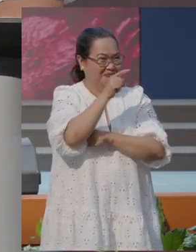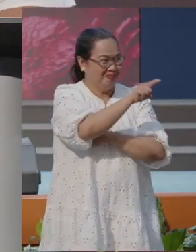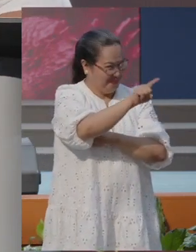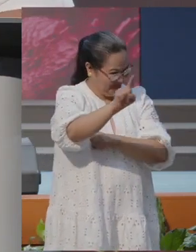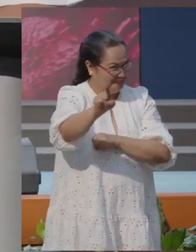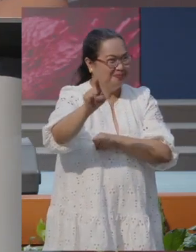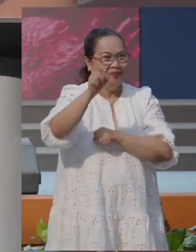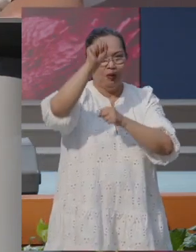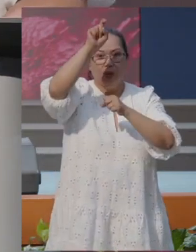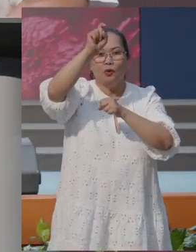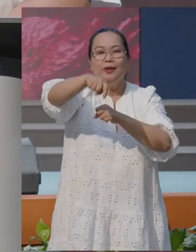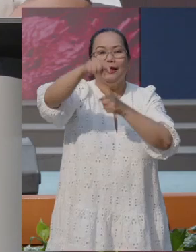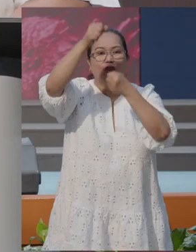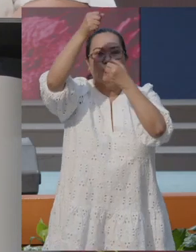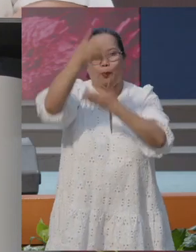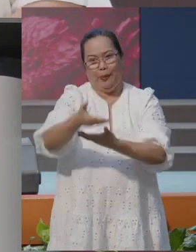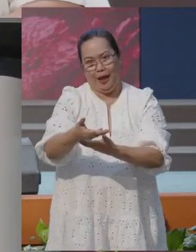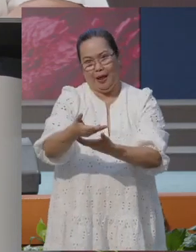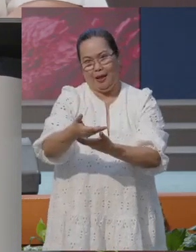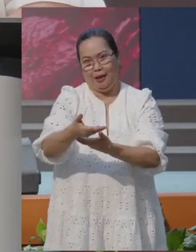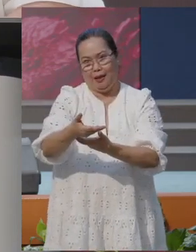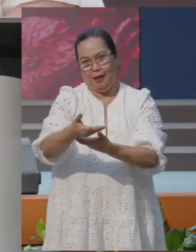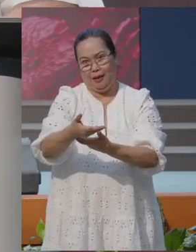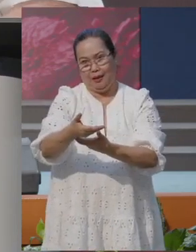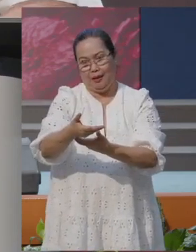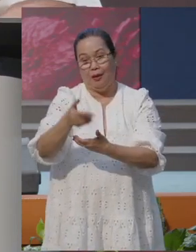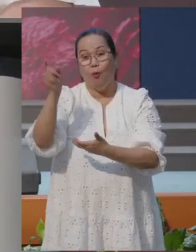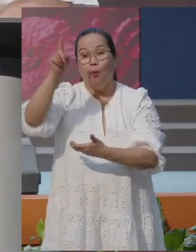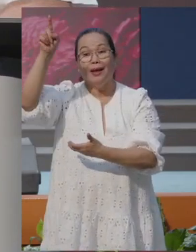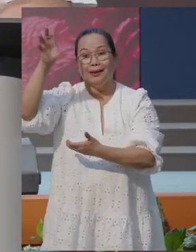upang sundin ang kanyang sinasabi.